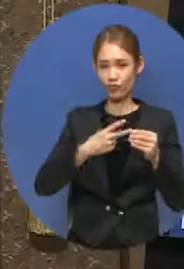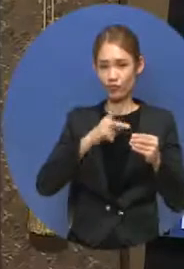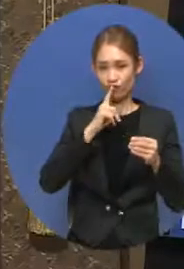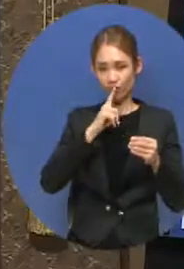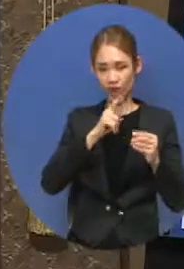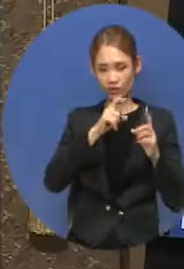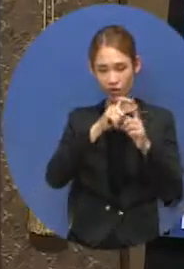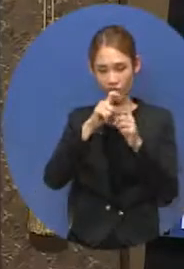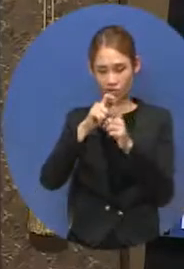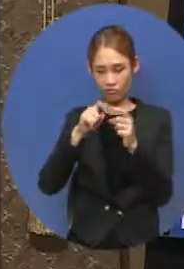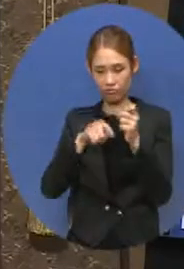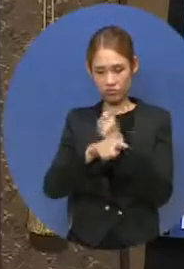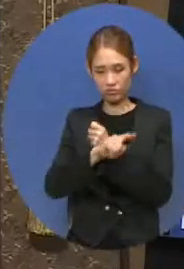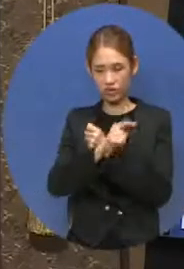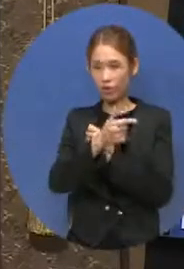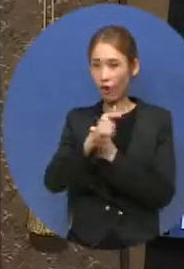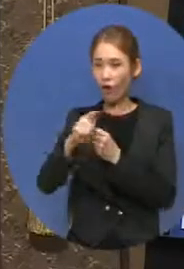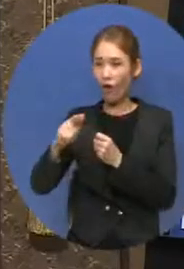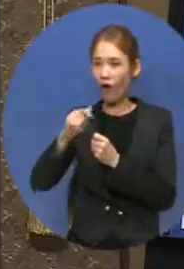의미가 있는데요.